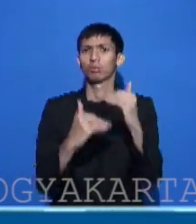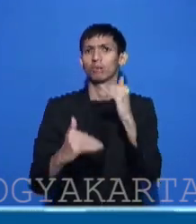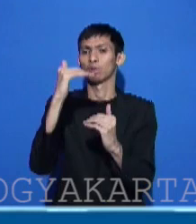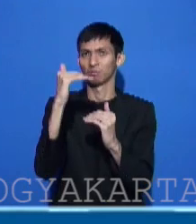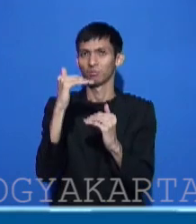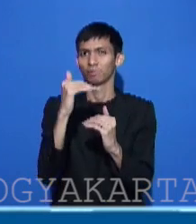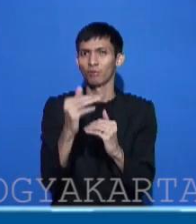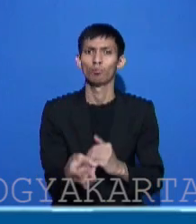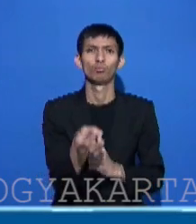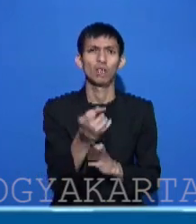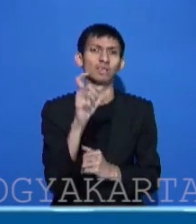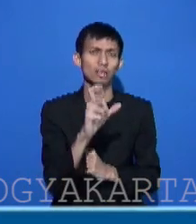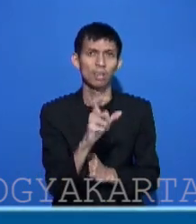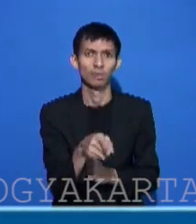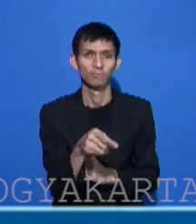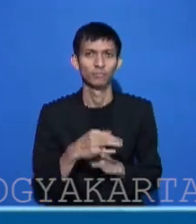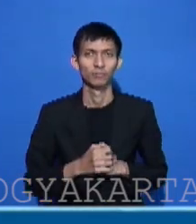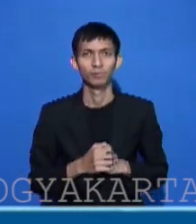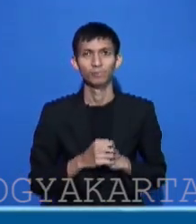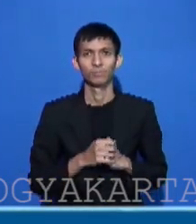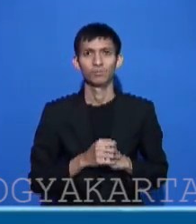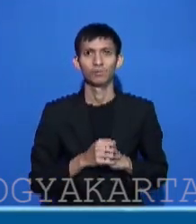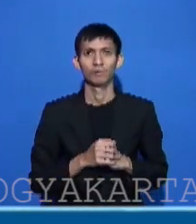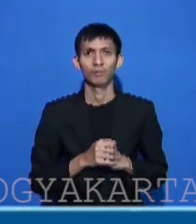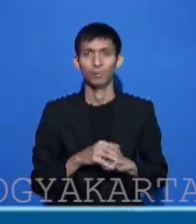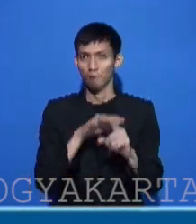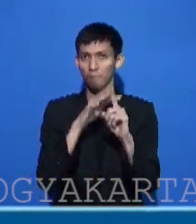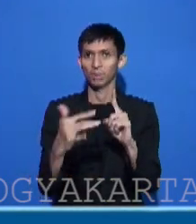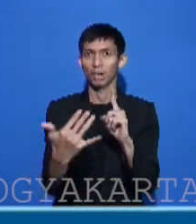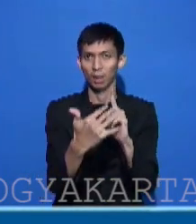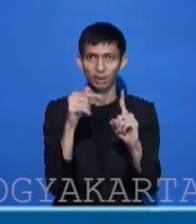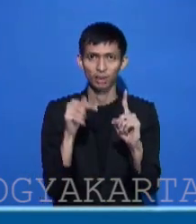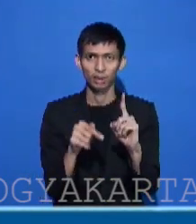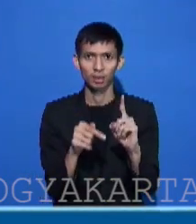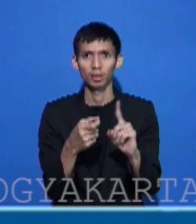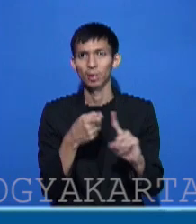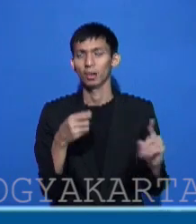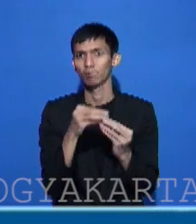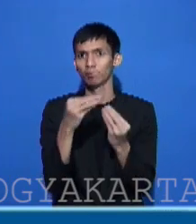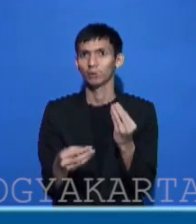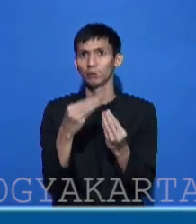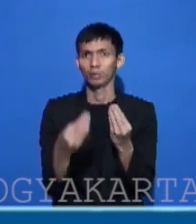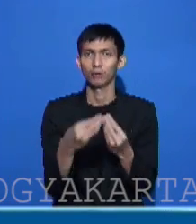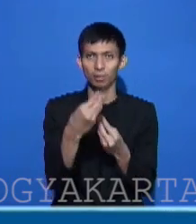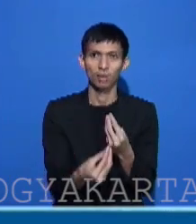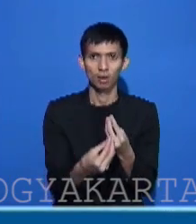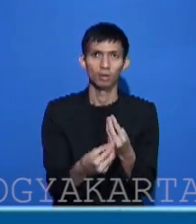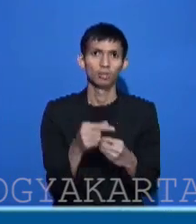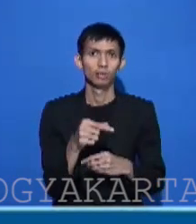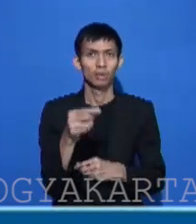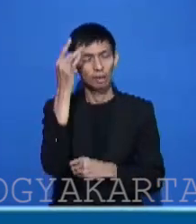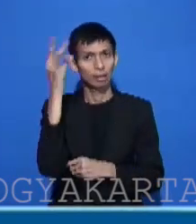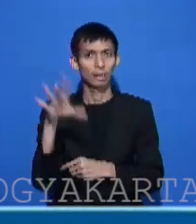gampil setunggalatan ingkang warganipun kata ingkang budidaya tanaman buah pisang iki meniko ing lalat dan Dusun balak